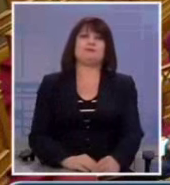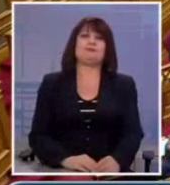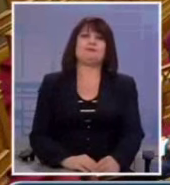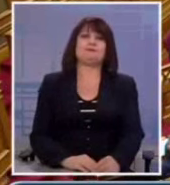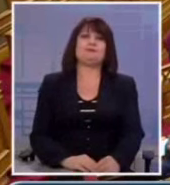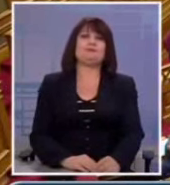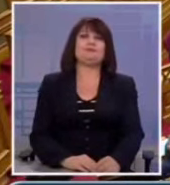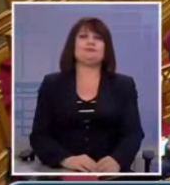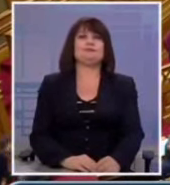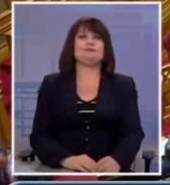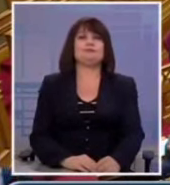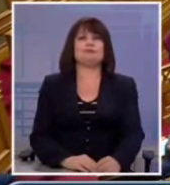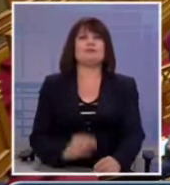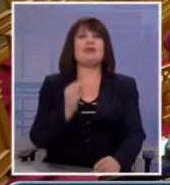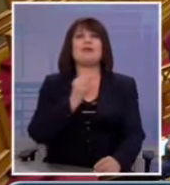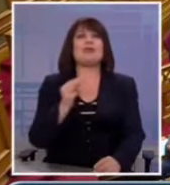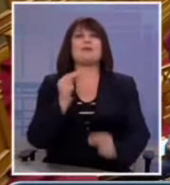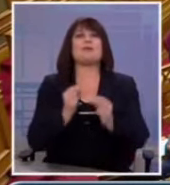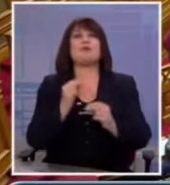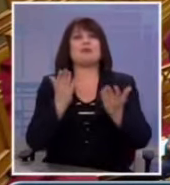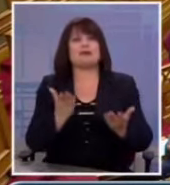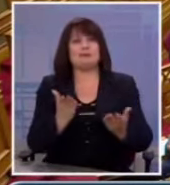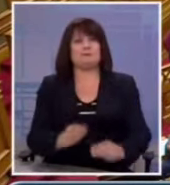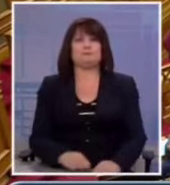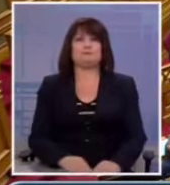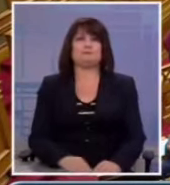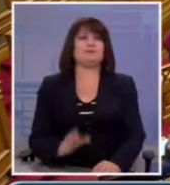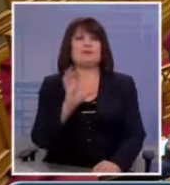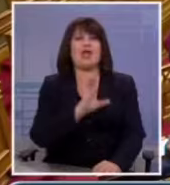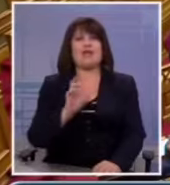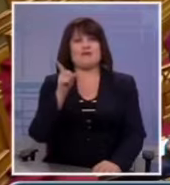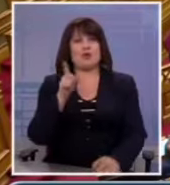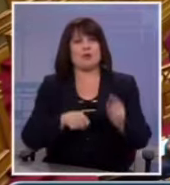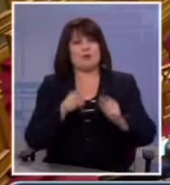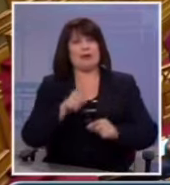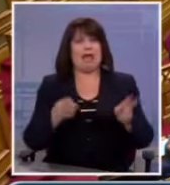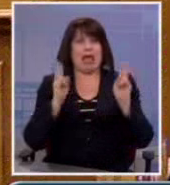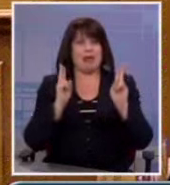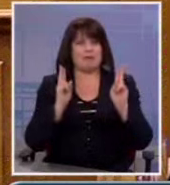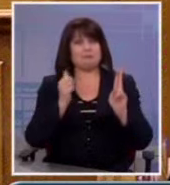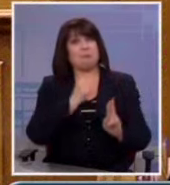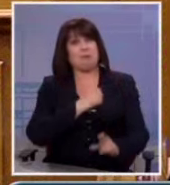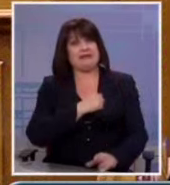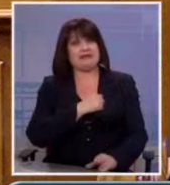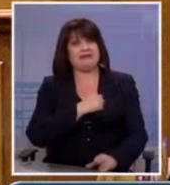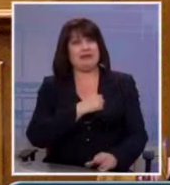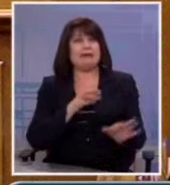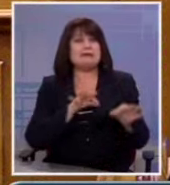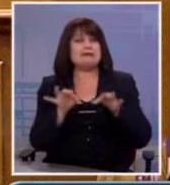το θέμα και το πρόβλημα δεν είναι ότι κάποιοι στην Ευρώπη ήλπιζαν, πίστευαν ή